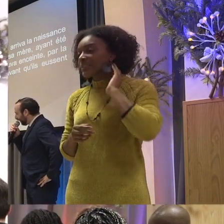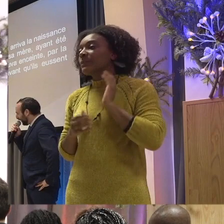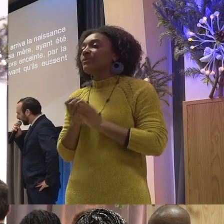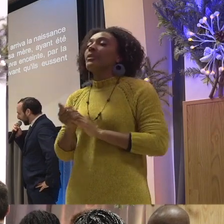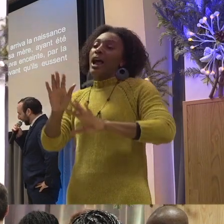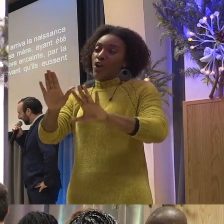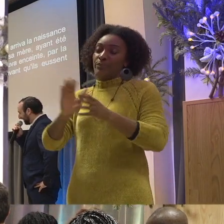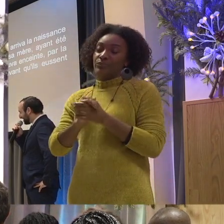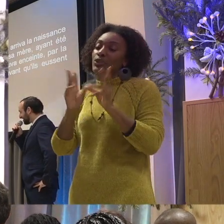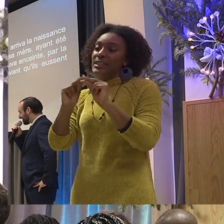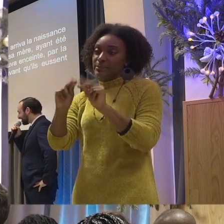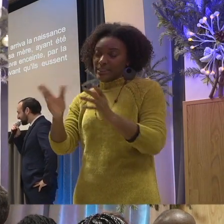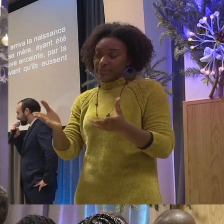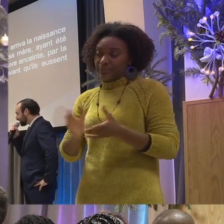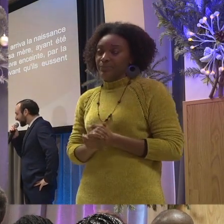Globalement,